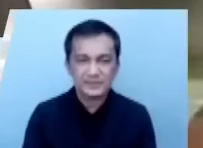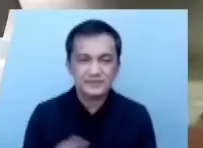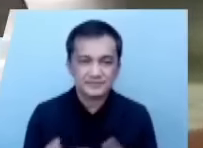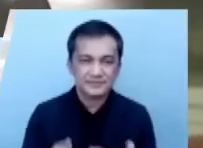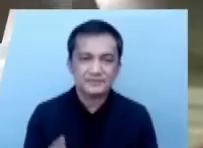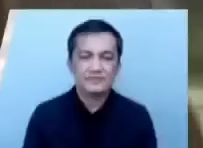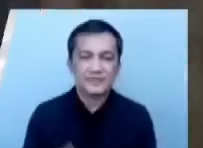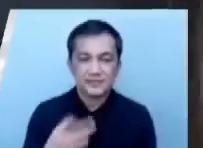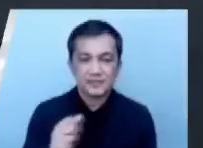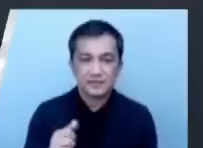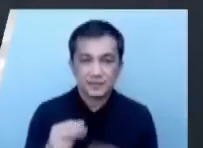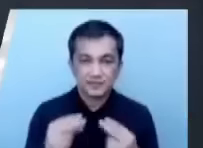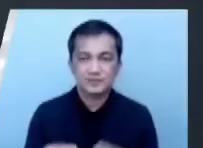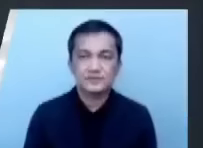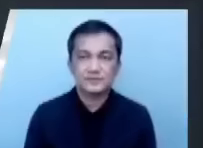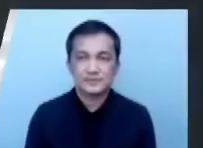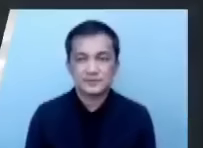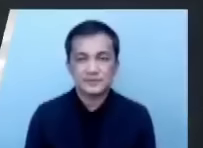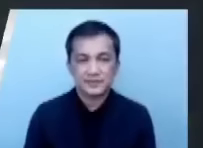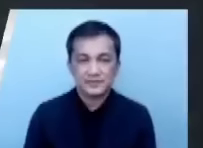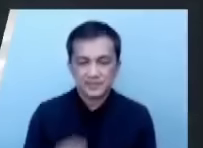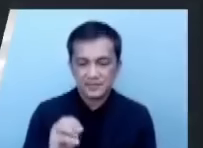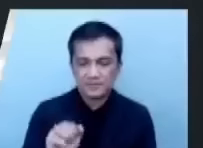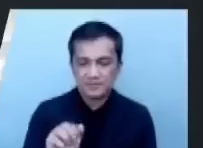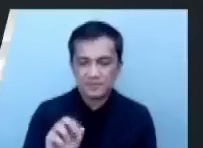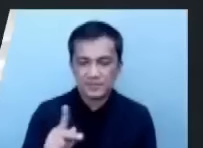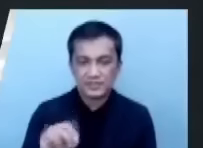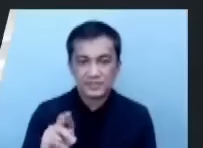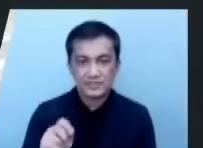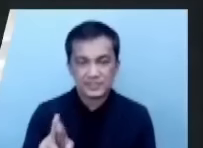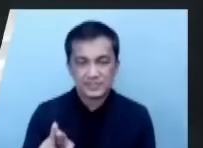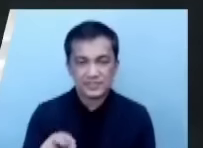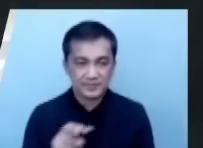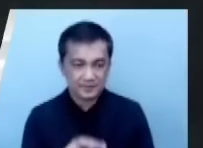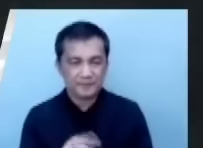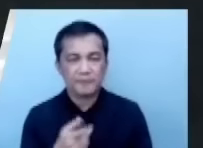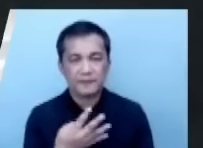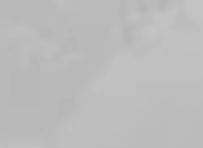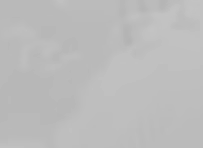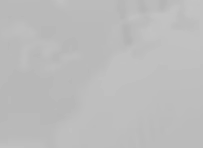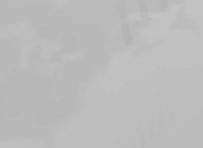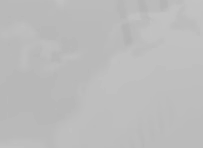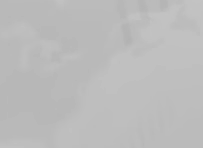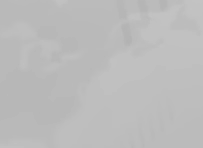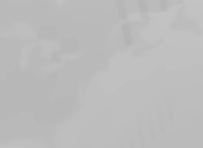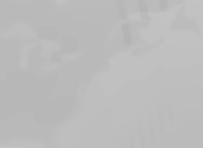Integrated News, Mark Salazar, nakatutok 24 oras.